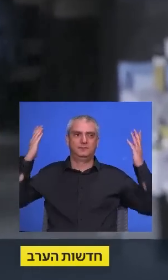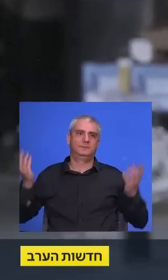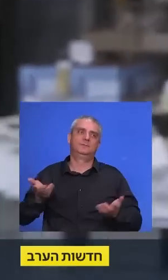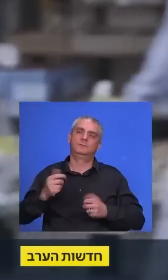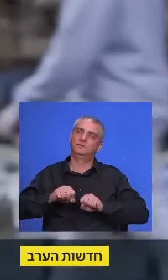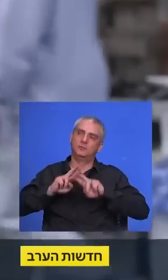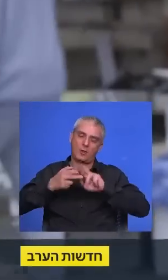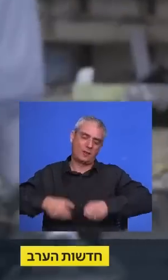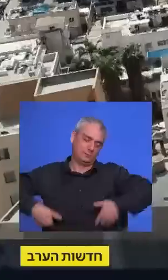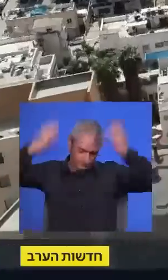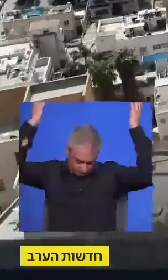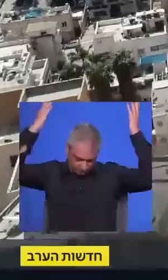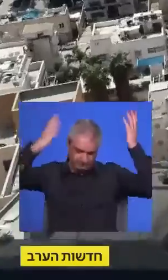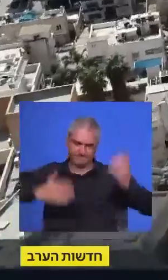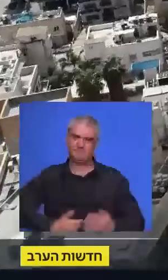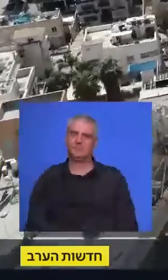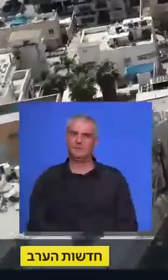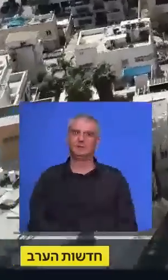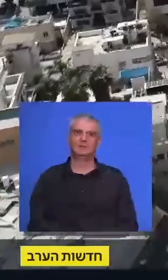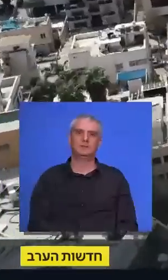יודעת, שיתפוצצו כולם.